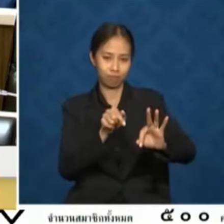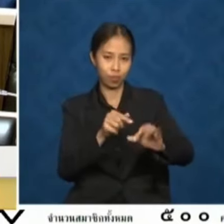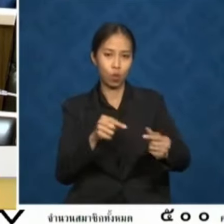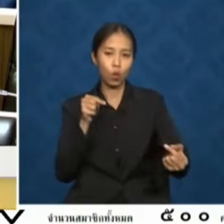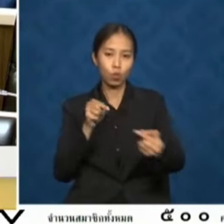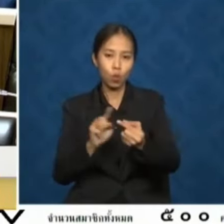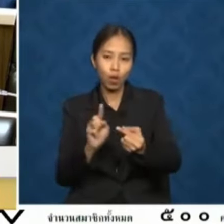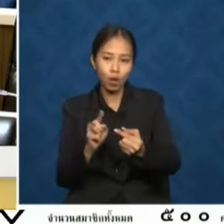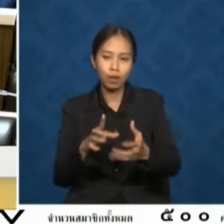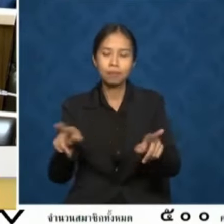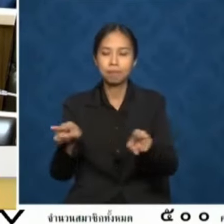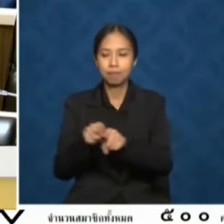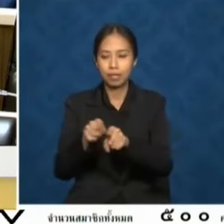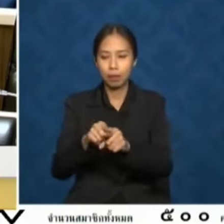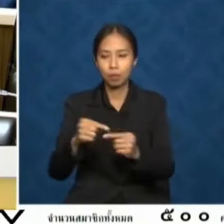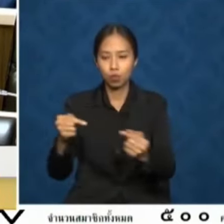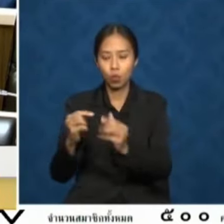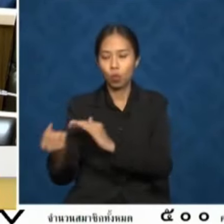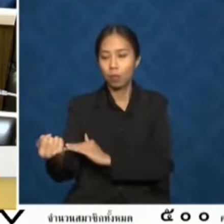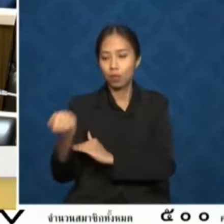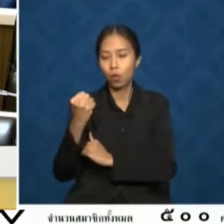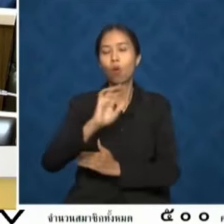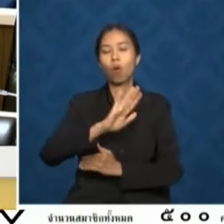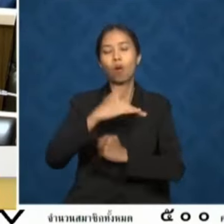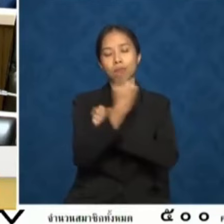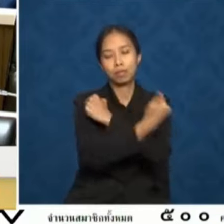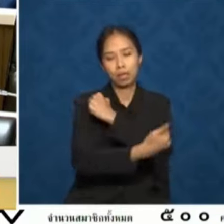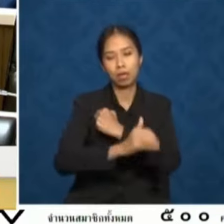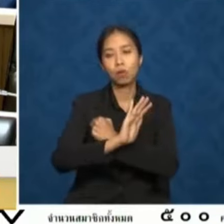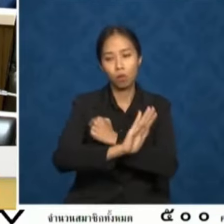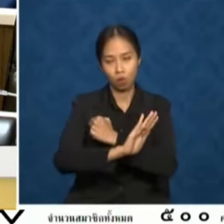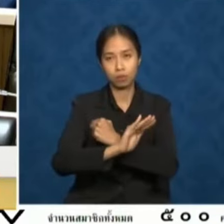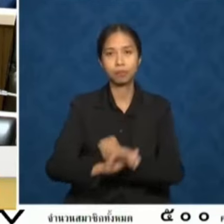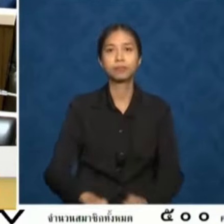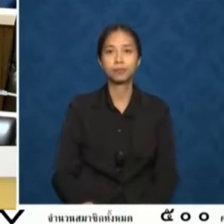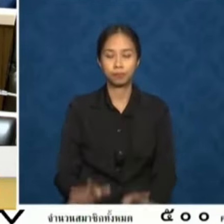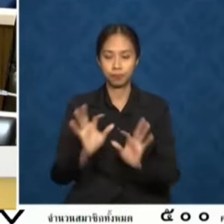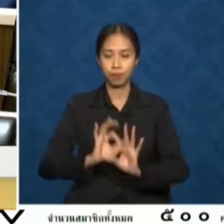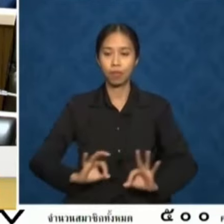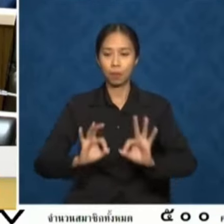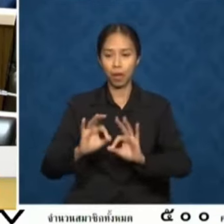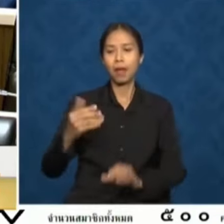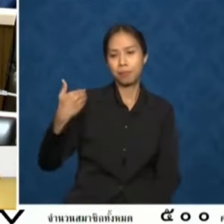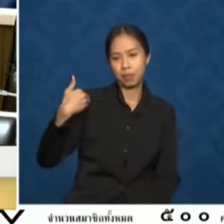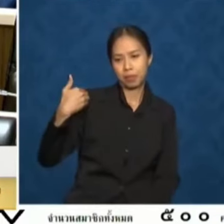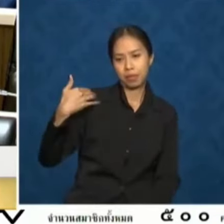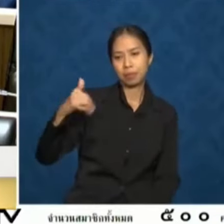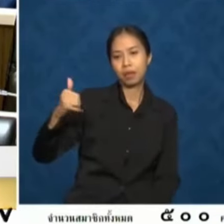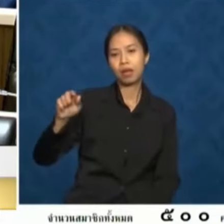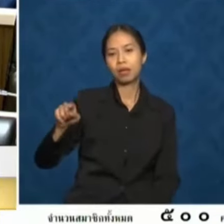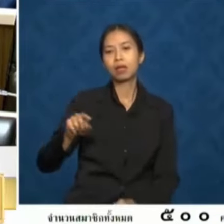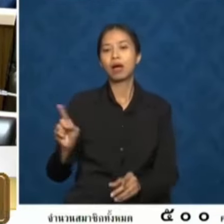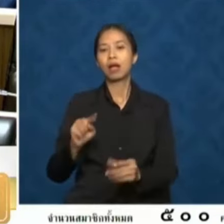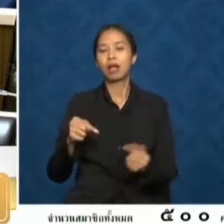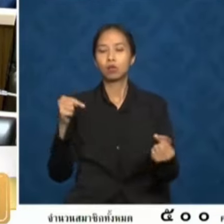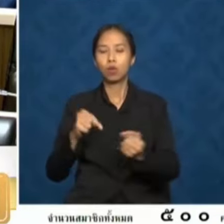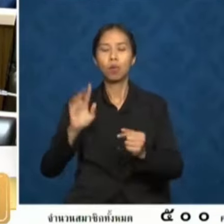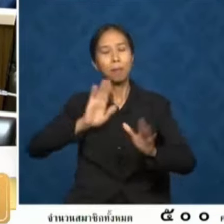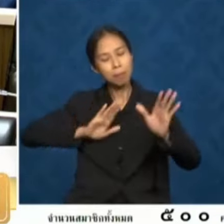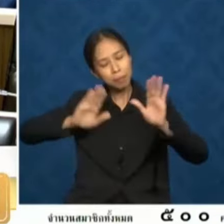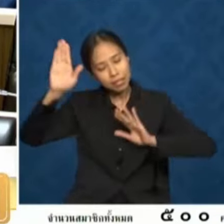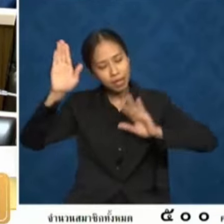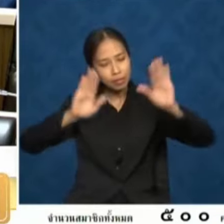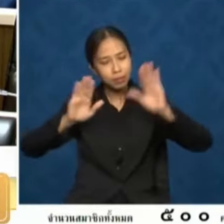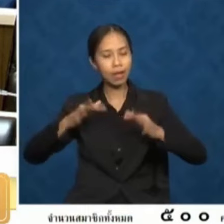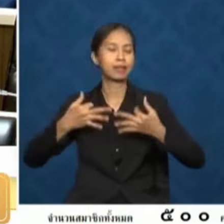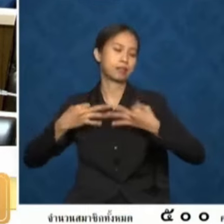ความมั่นคงภายในประเทศนะครับโดยเฉพาะบางประเทศประกาศตัวว่าเป็นเสรีประชาธิปไตยเขาให้